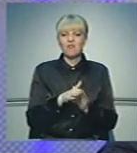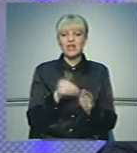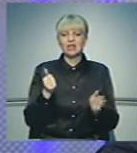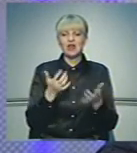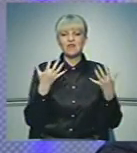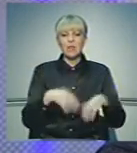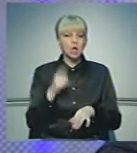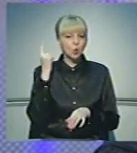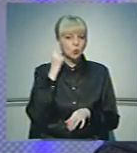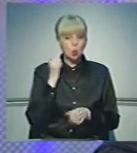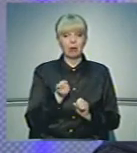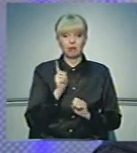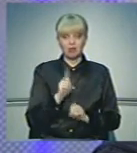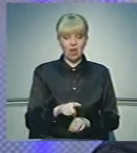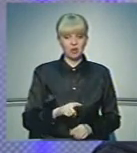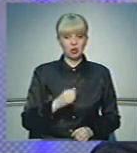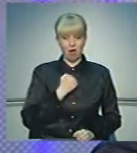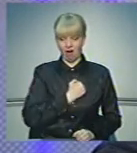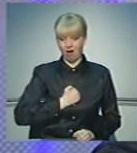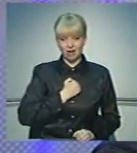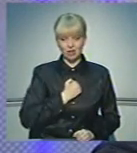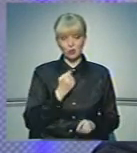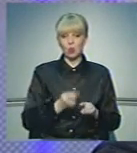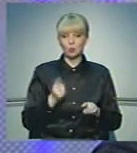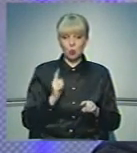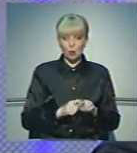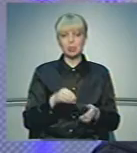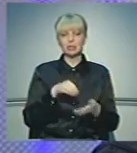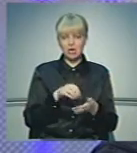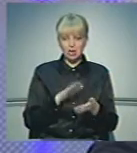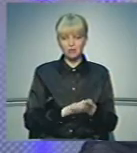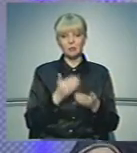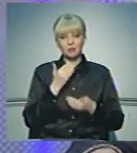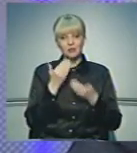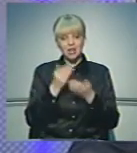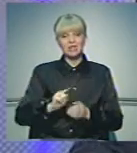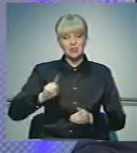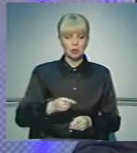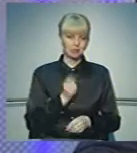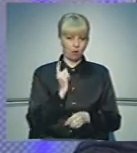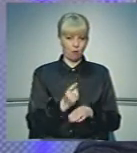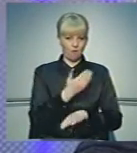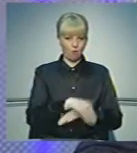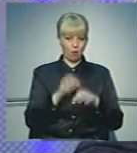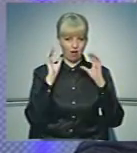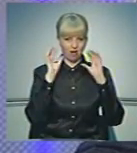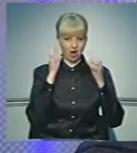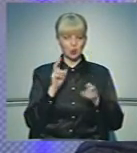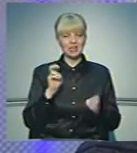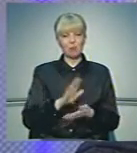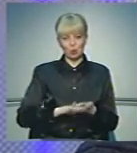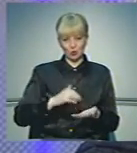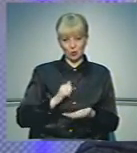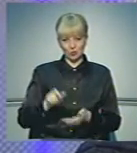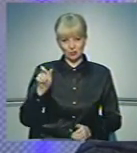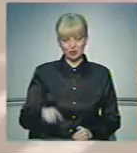втрату слуху та навіть агресію. Тому зареєстрували петицію з вимогою заборонити вуличне радіо. Тему продовжує